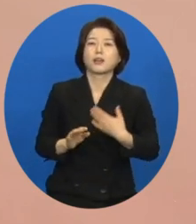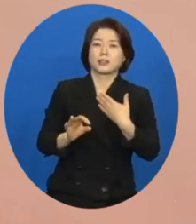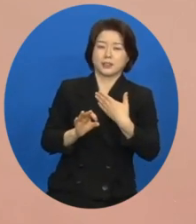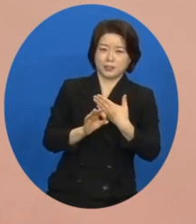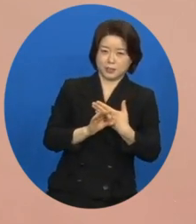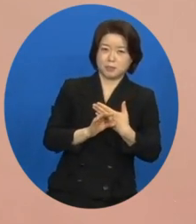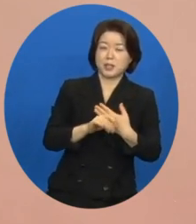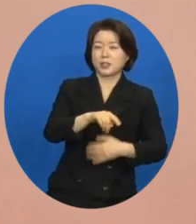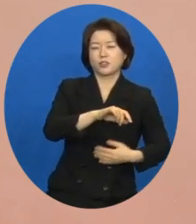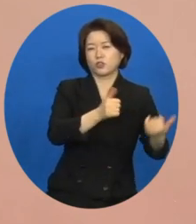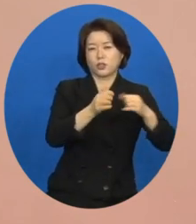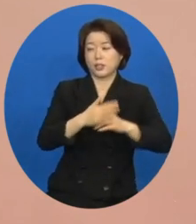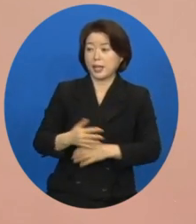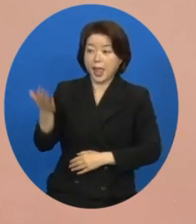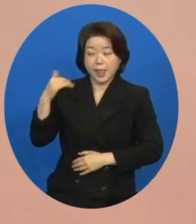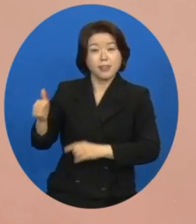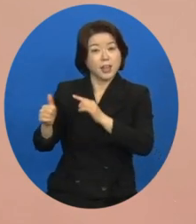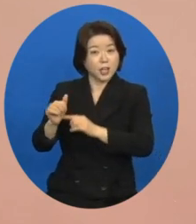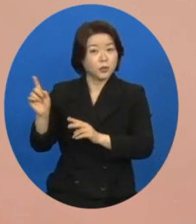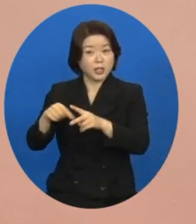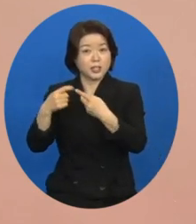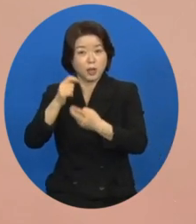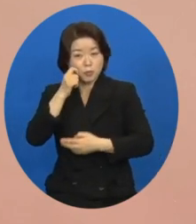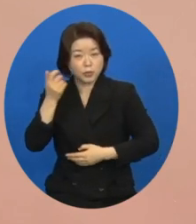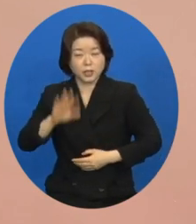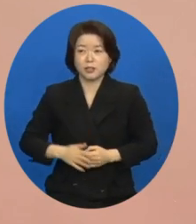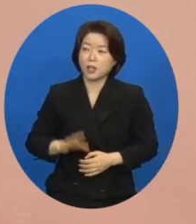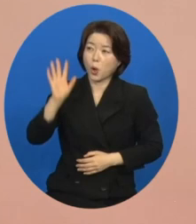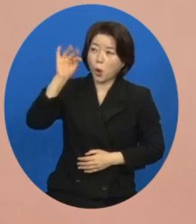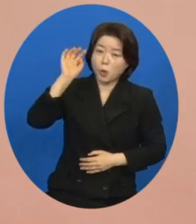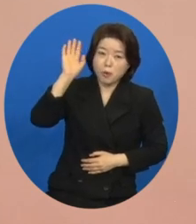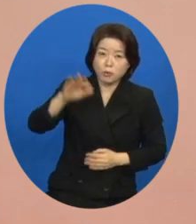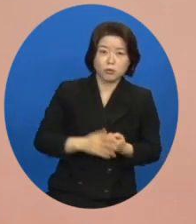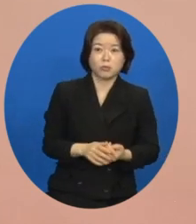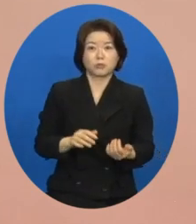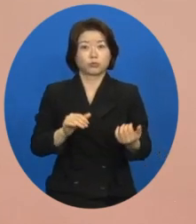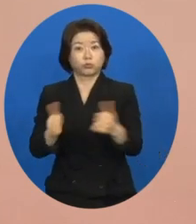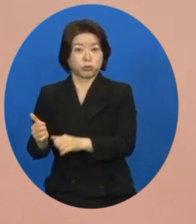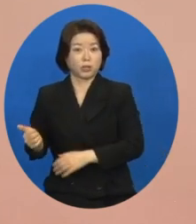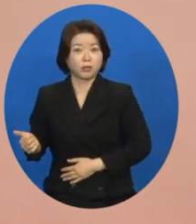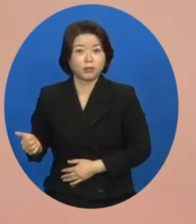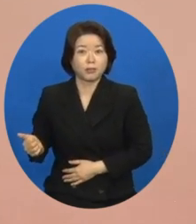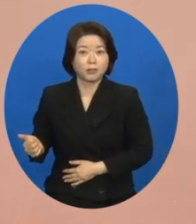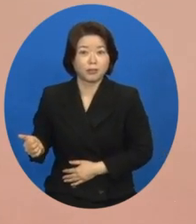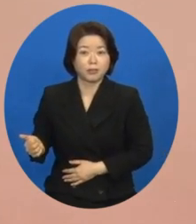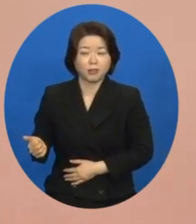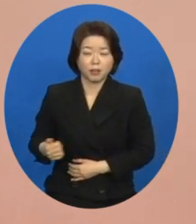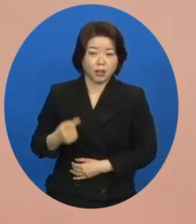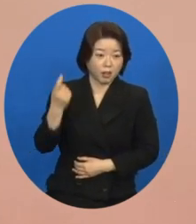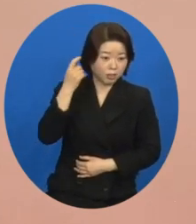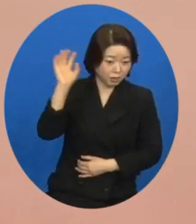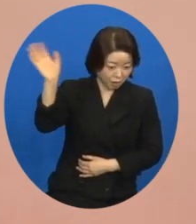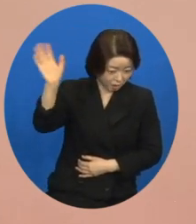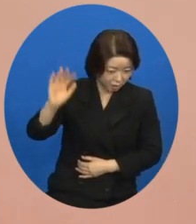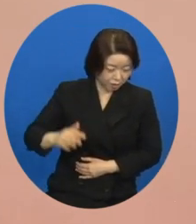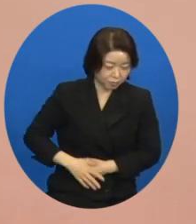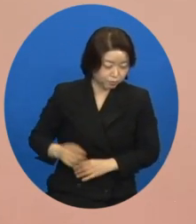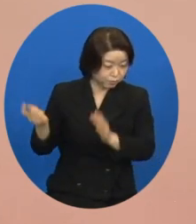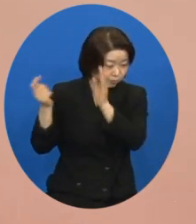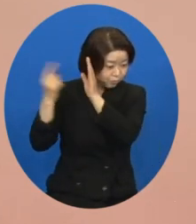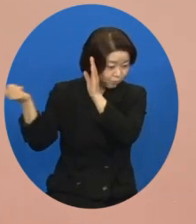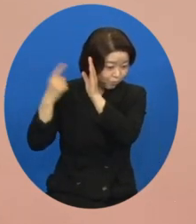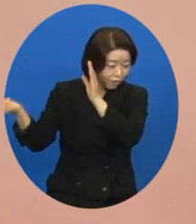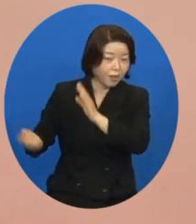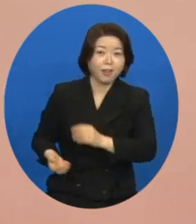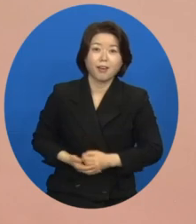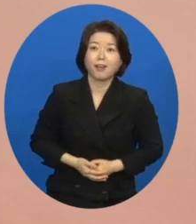그런데 그때는 못 알아들었는데 얼마 뒤에 죽었더군요. 아예 들리지도 않아요.